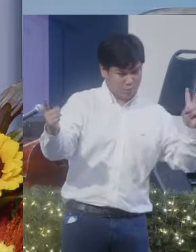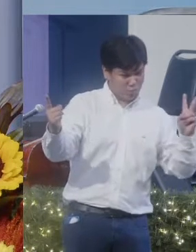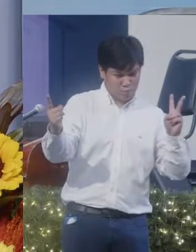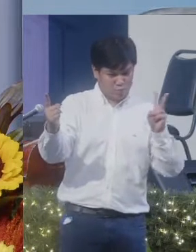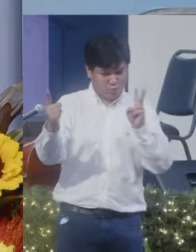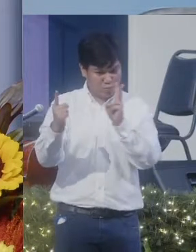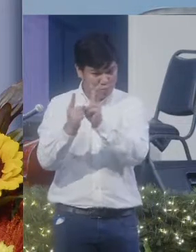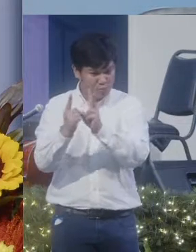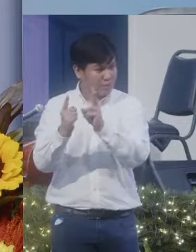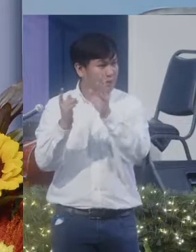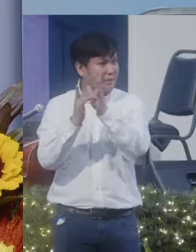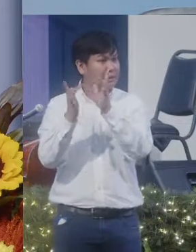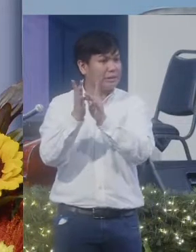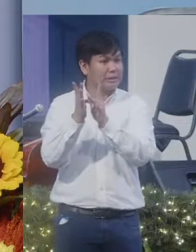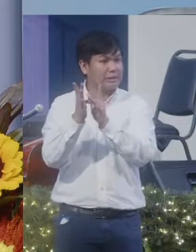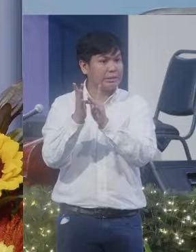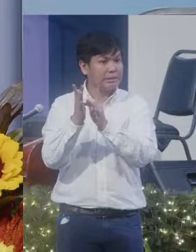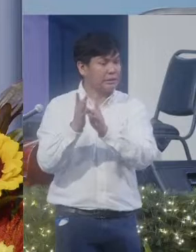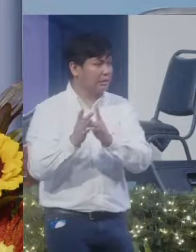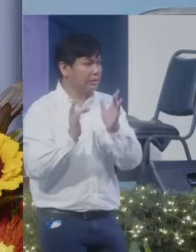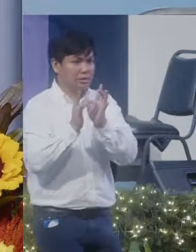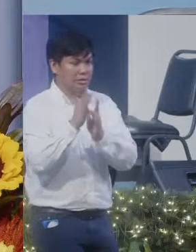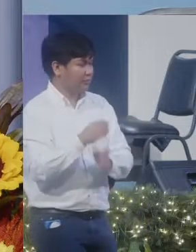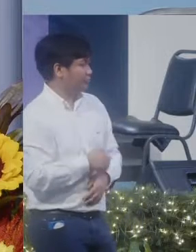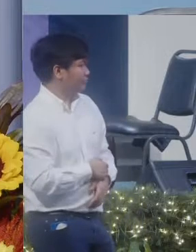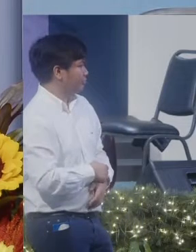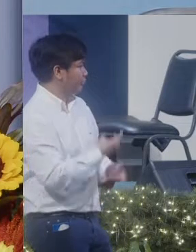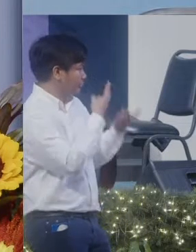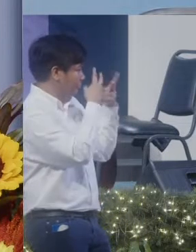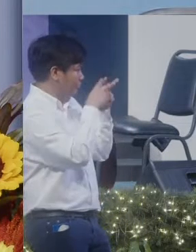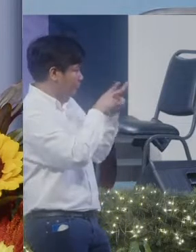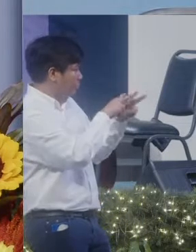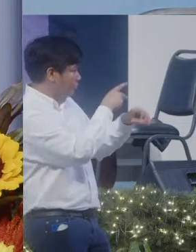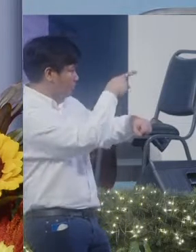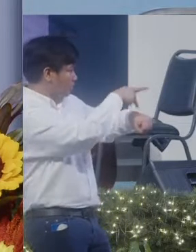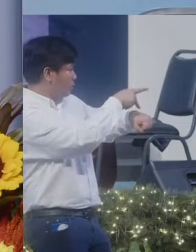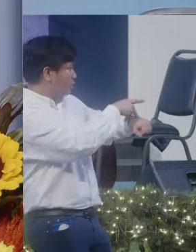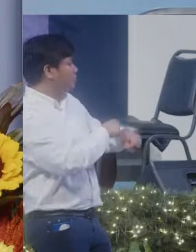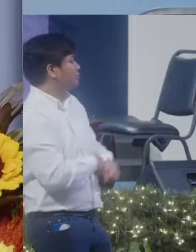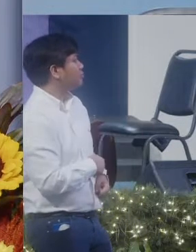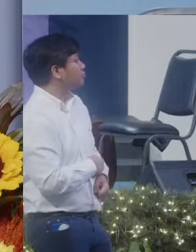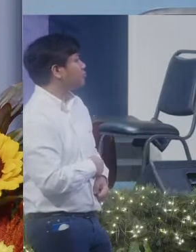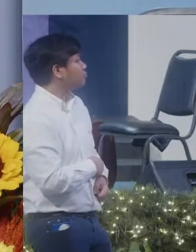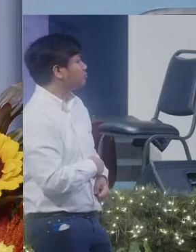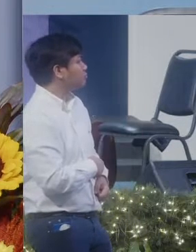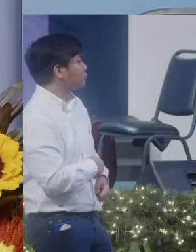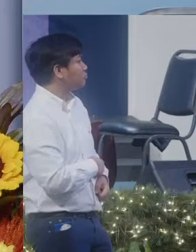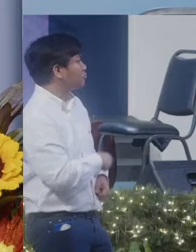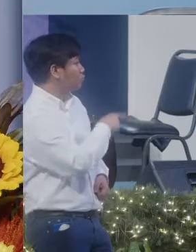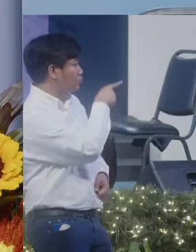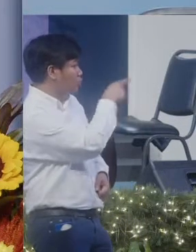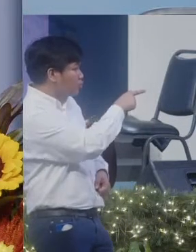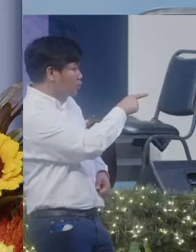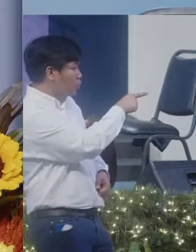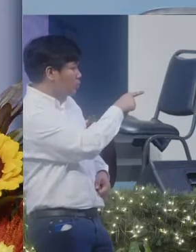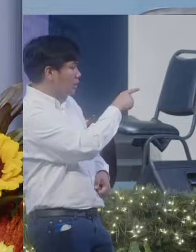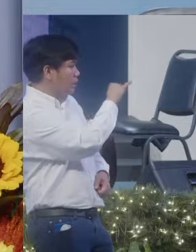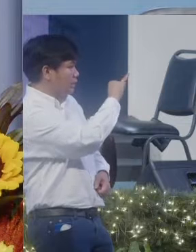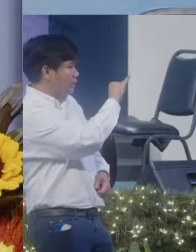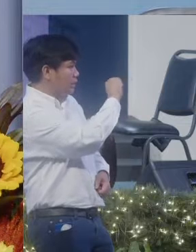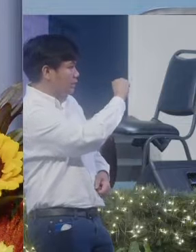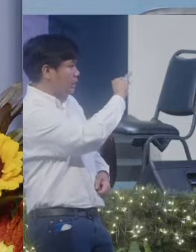to Jesus. Jesus looked at him, si Peter, and said, "You are Simon the son of